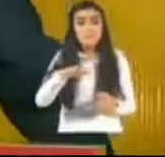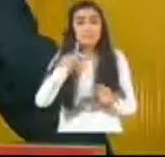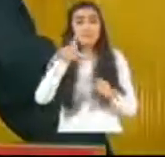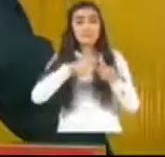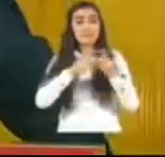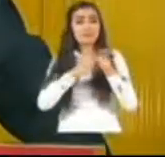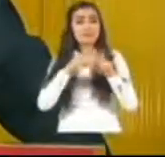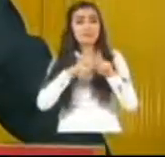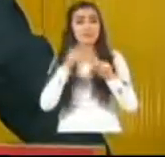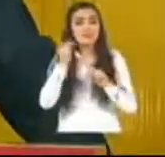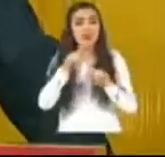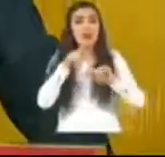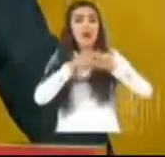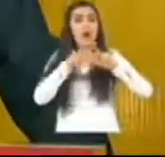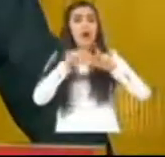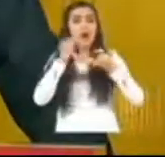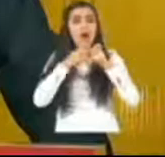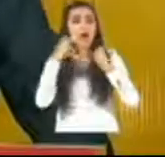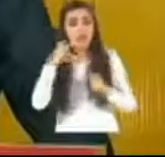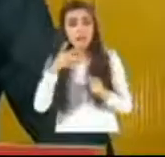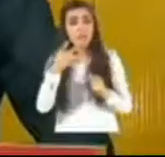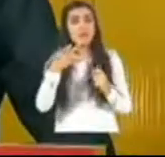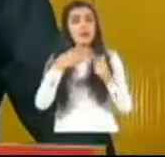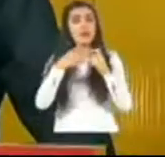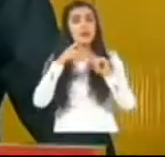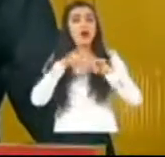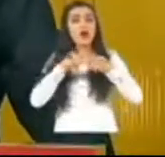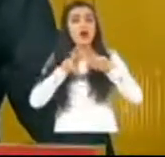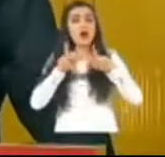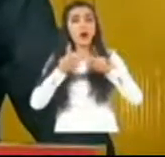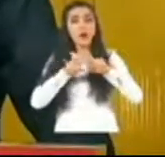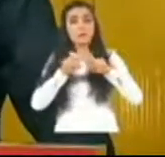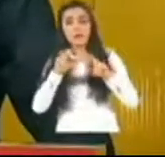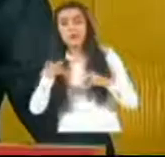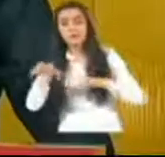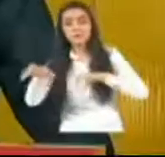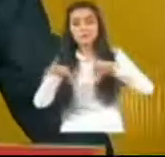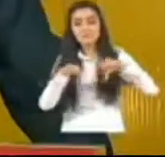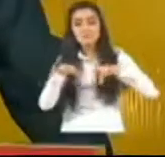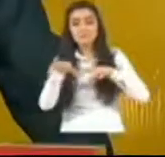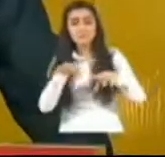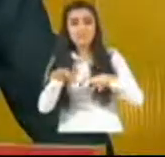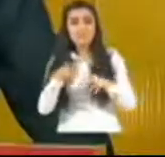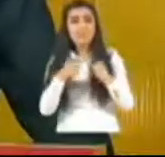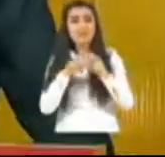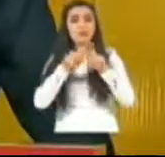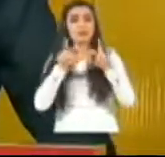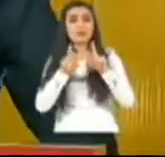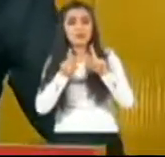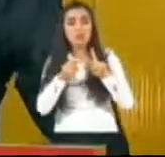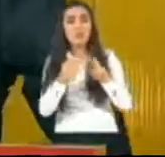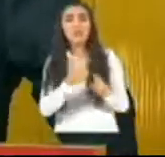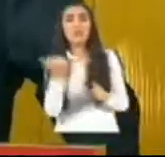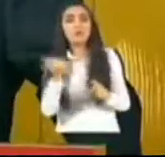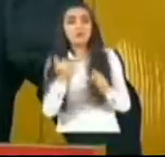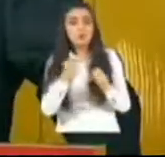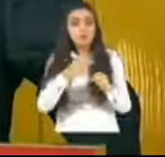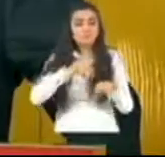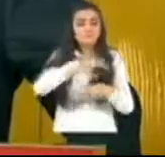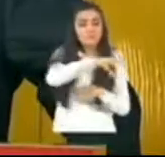Lazkiye, Halep ve Hama vilayetlerinin belli bölümleri, Şam Doğu Guata